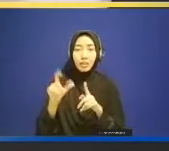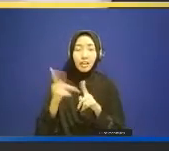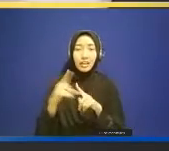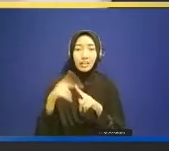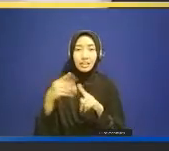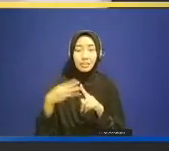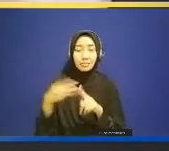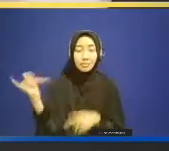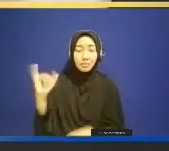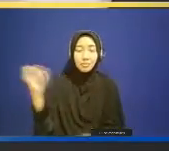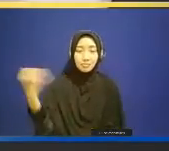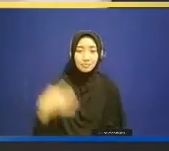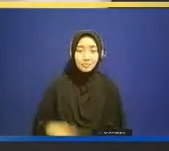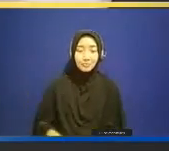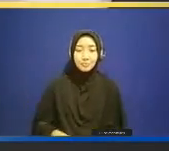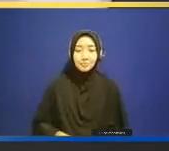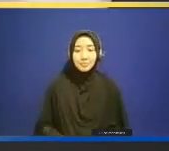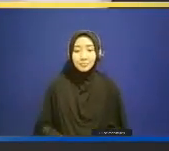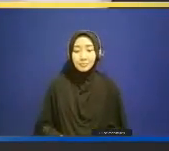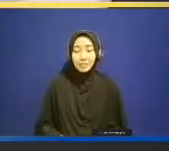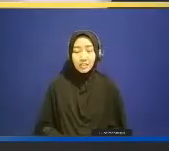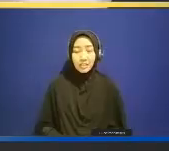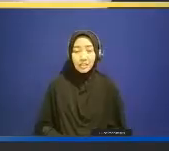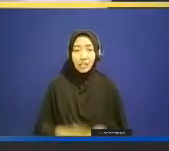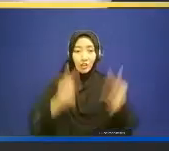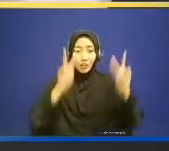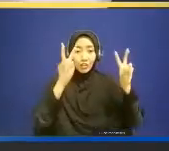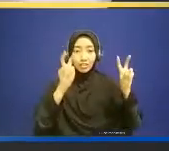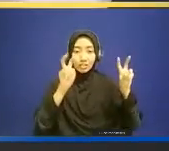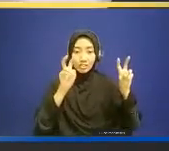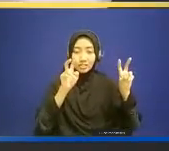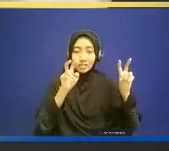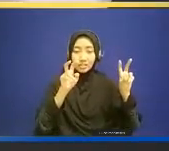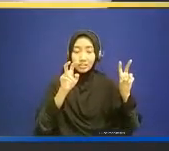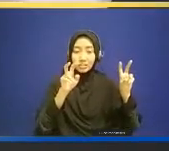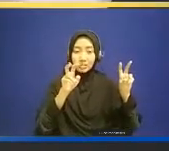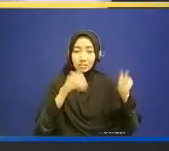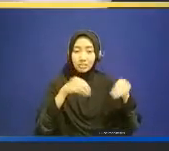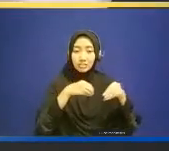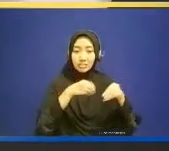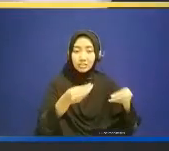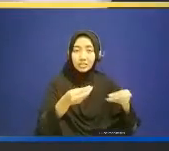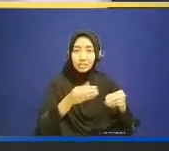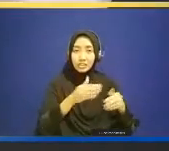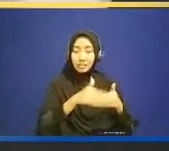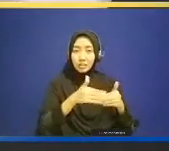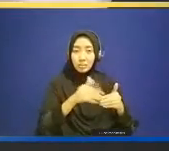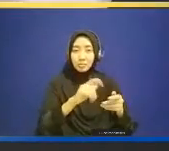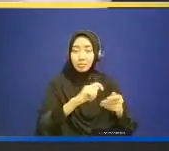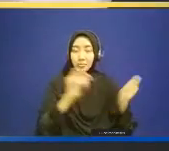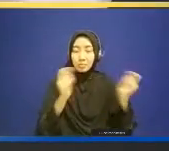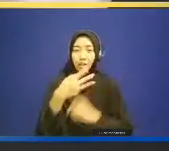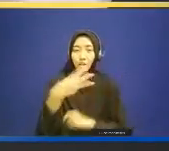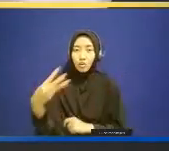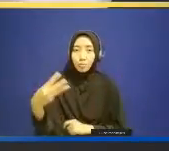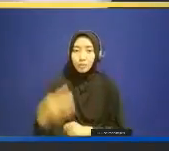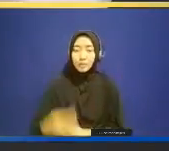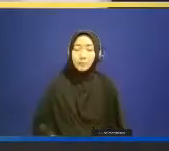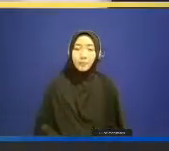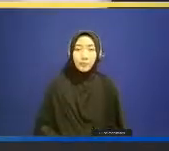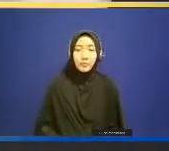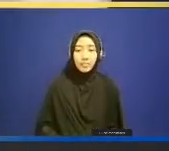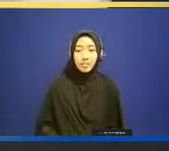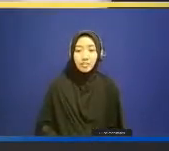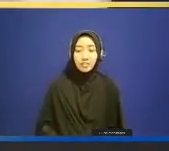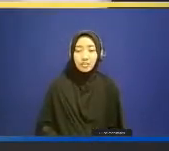kedua untuk dalam konteks itu kan di harus mampu untuk memberikan stimulus ya stimulus perekonomian tentu dengan beberapa